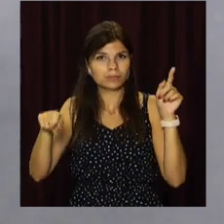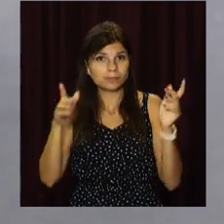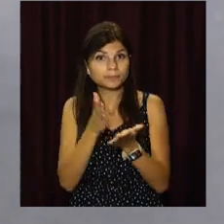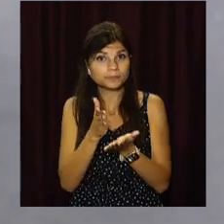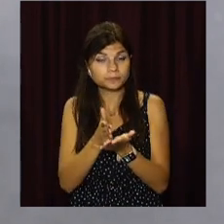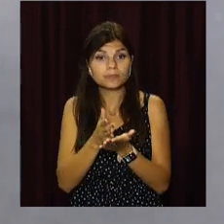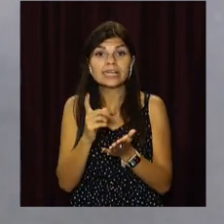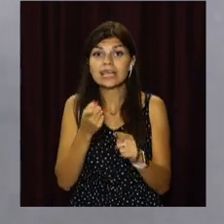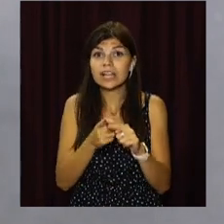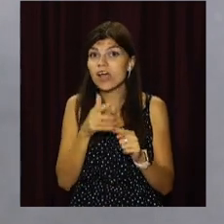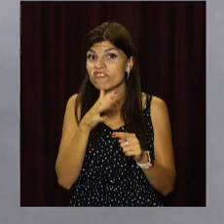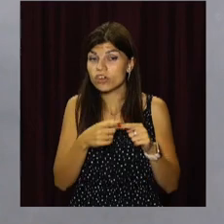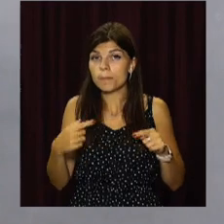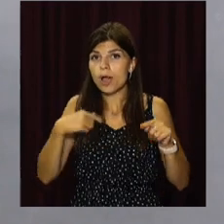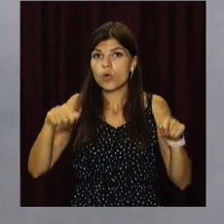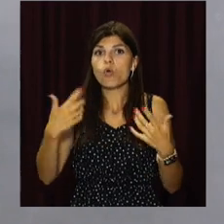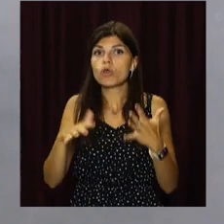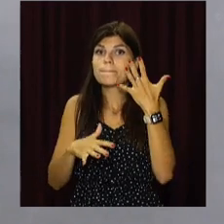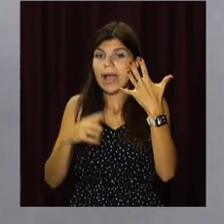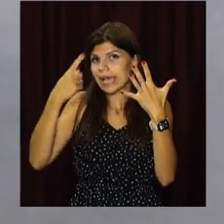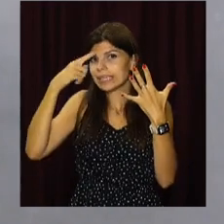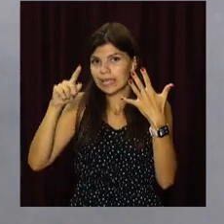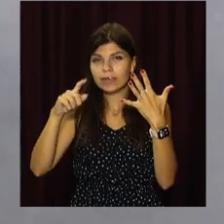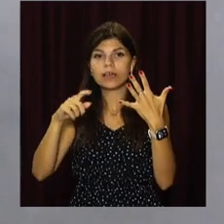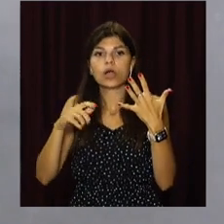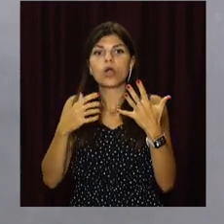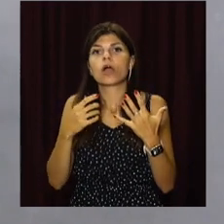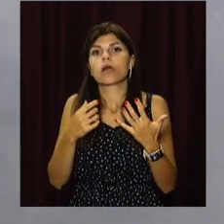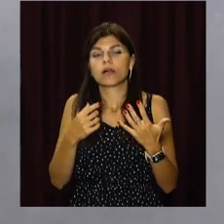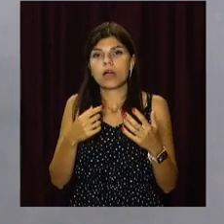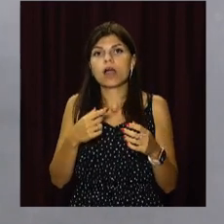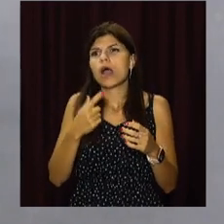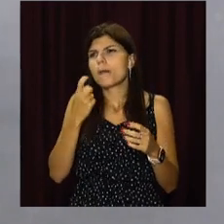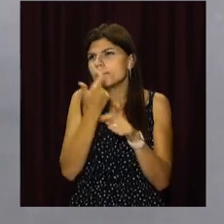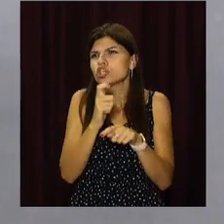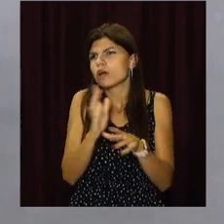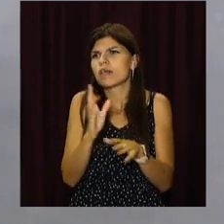Якби за цей час ми реалізували вже 5 проєктів, більше ніж на 2,5 мільйони,